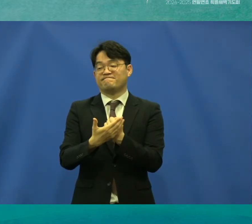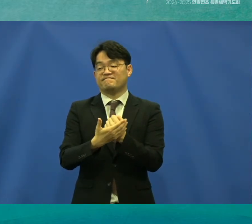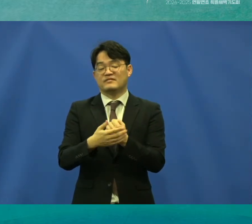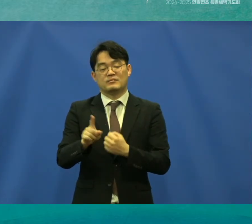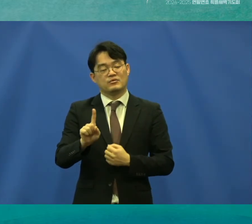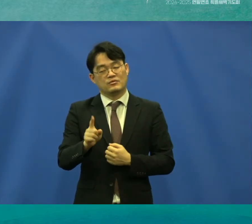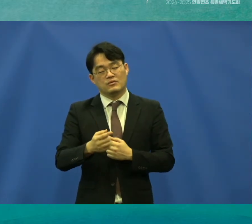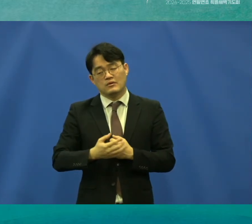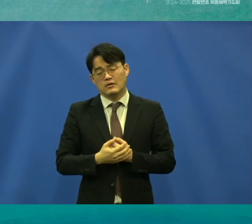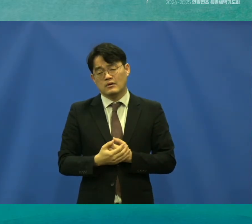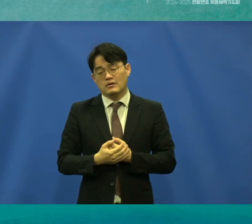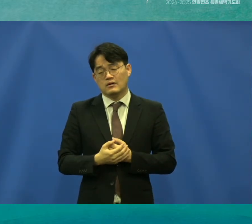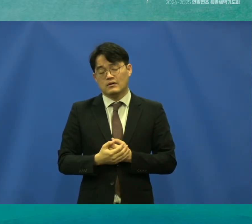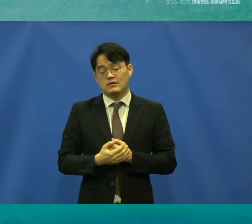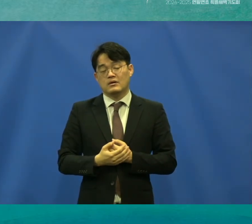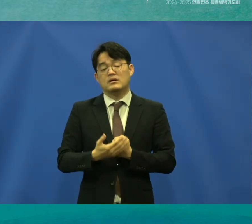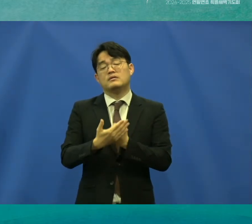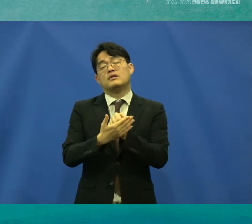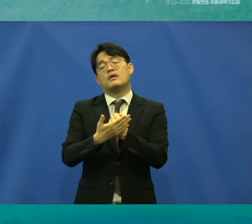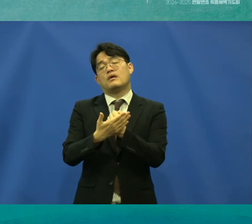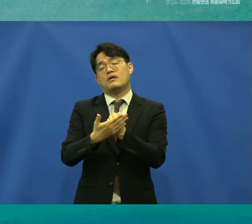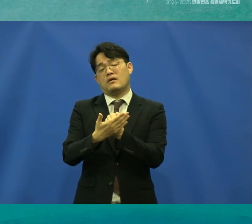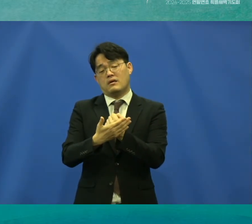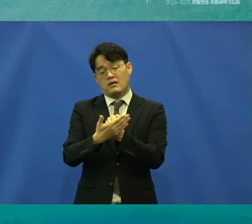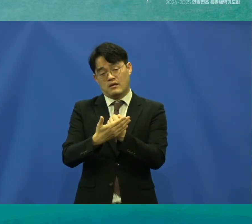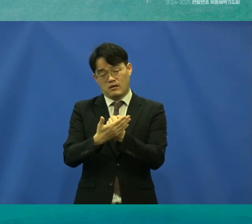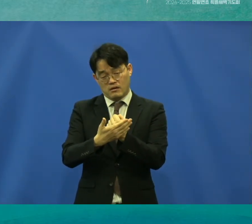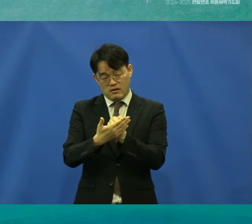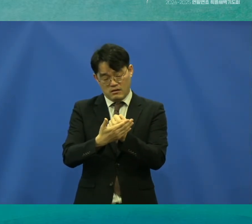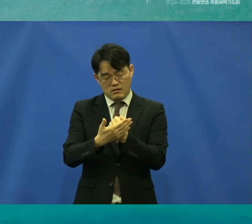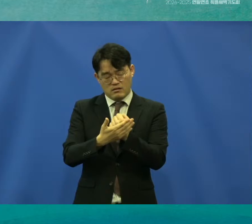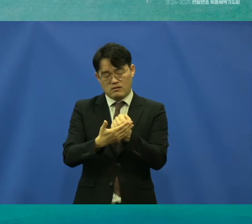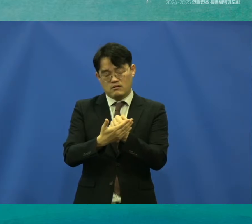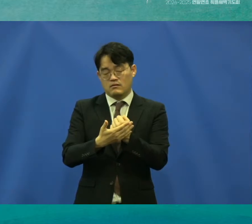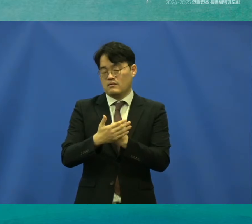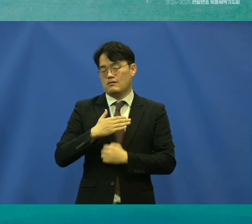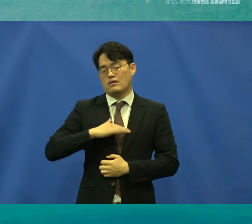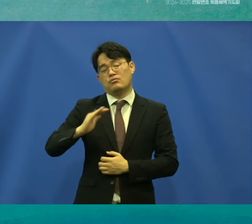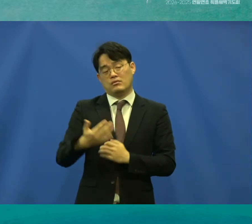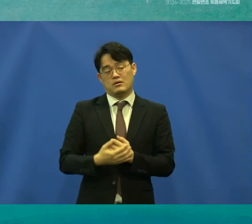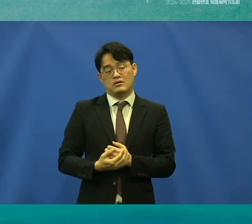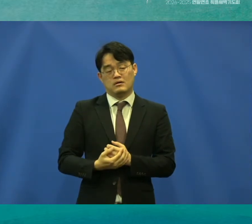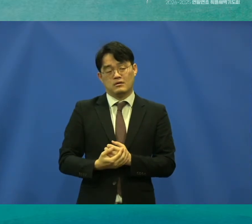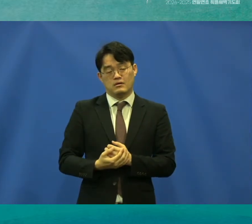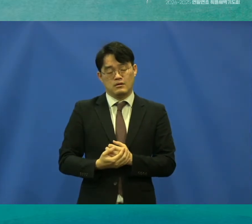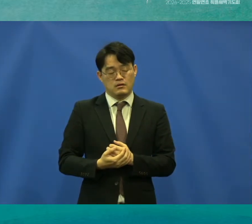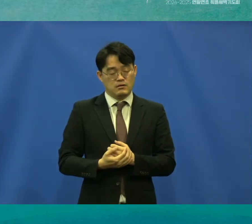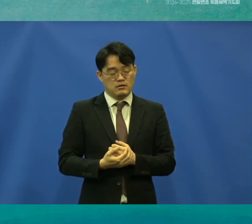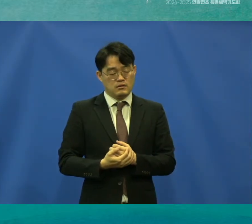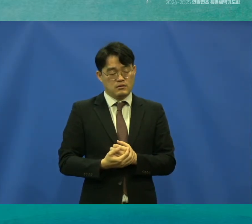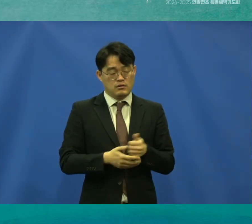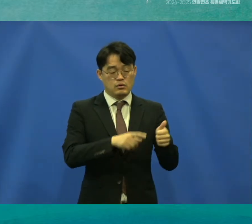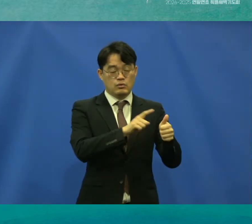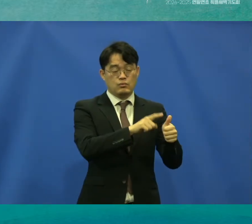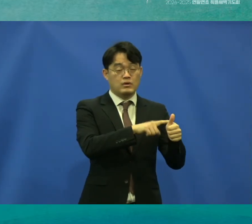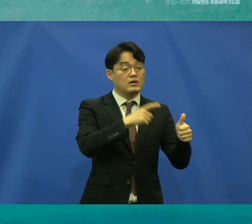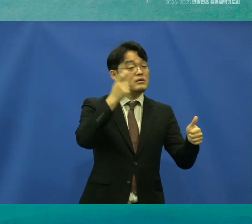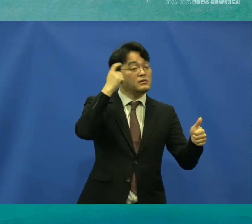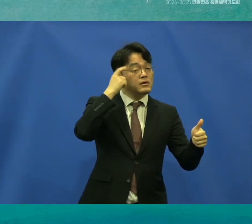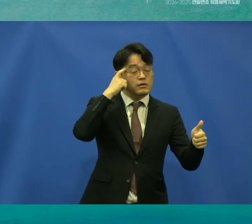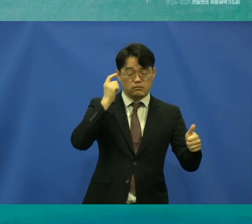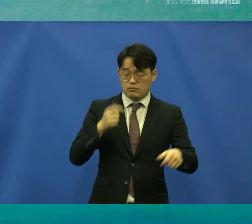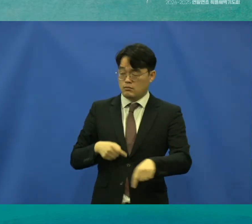은혜를 알아야죠, 그죠? 이 요나는 받을 자격이 없다는 거예요, 니느웨 사람들.